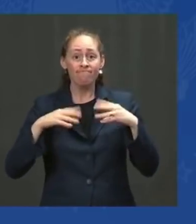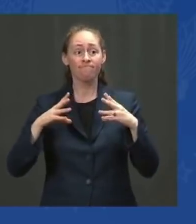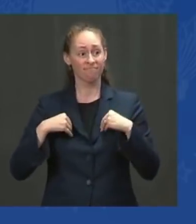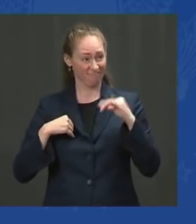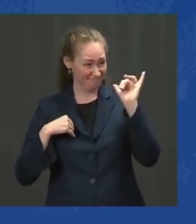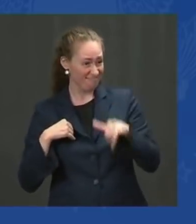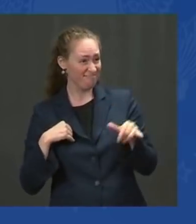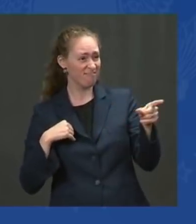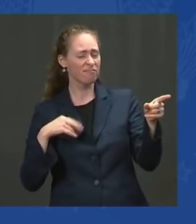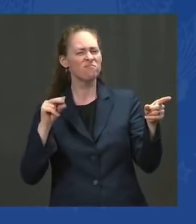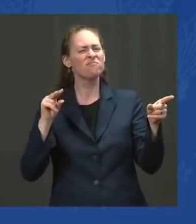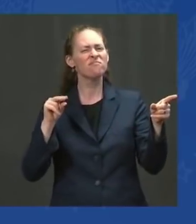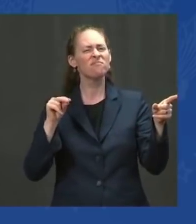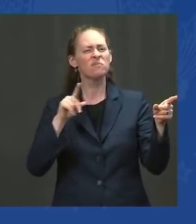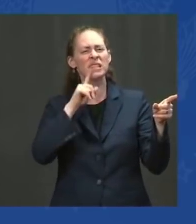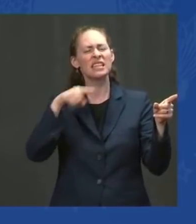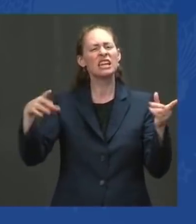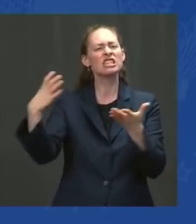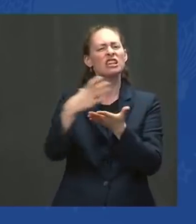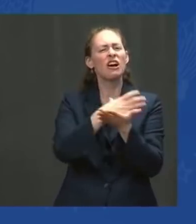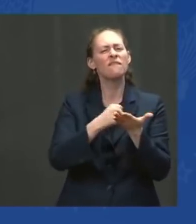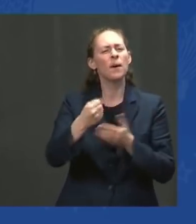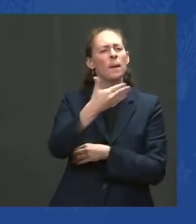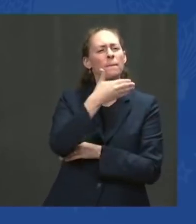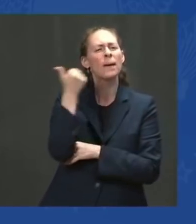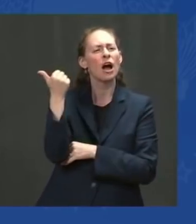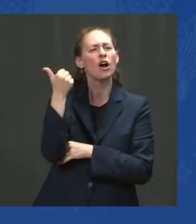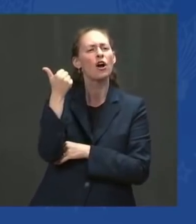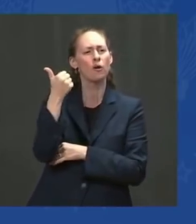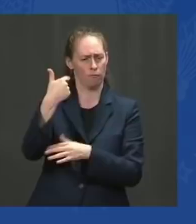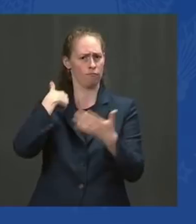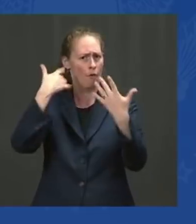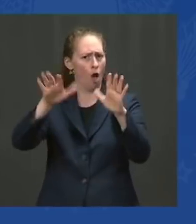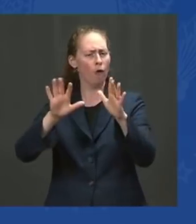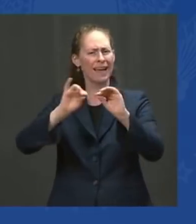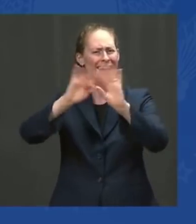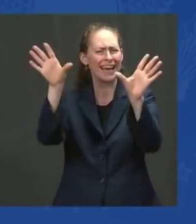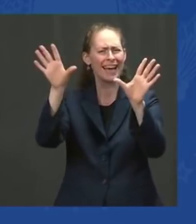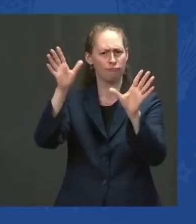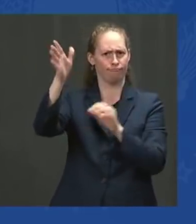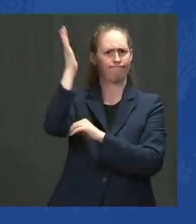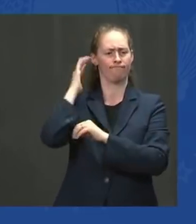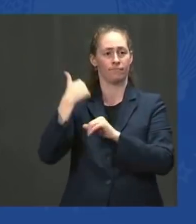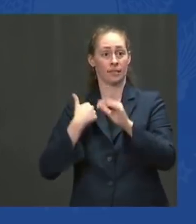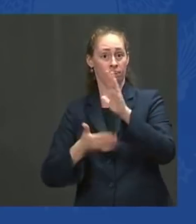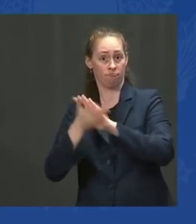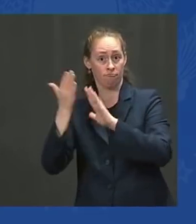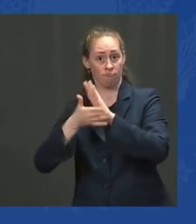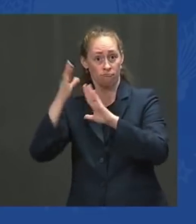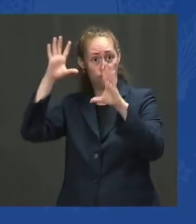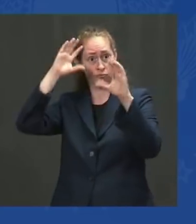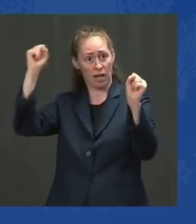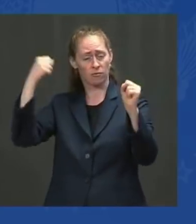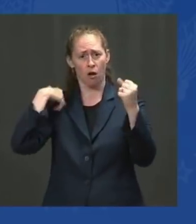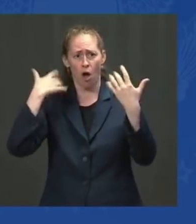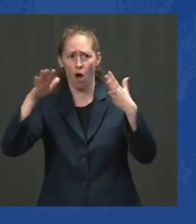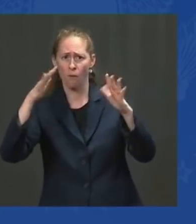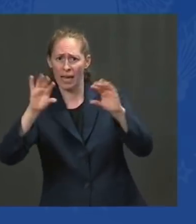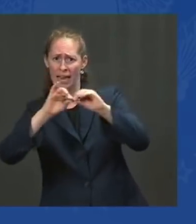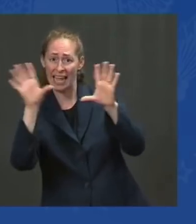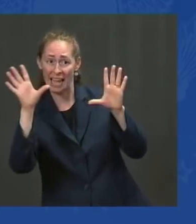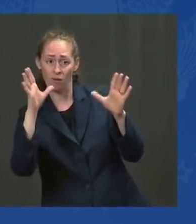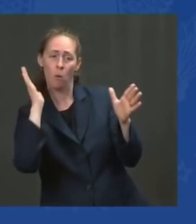权实现自己的目标，但是这些傀儡政权啊往往啊战斗力极差，民望民